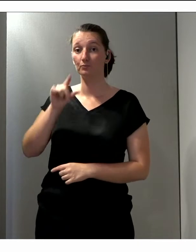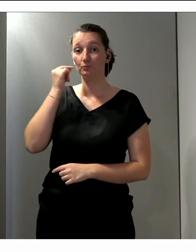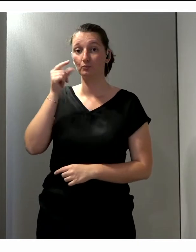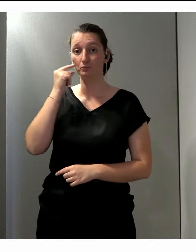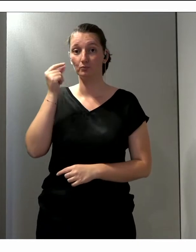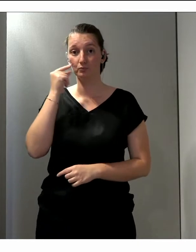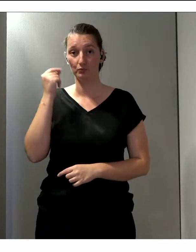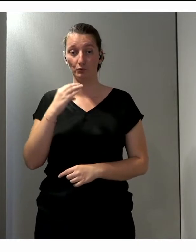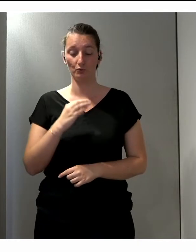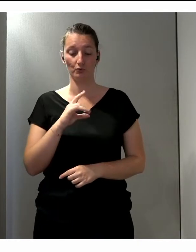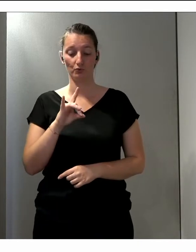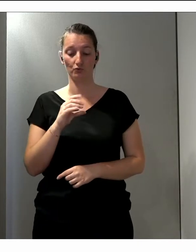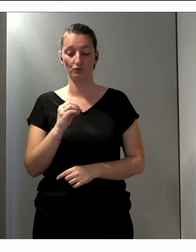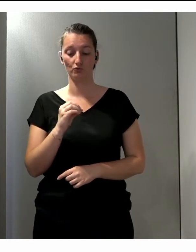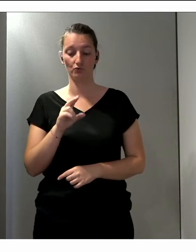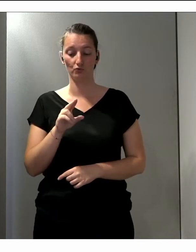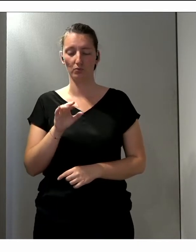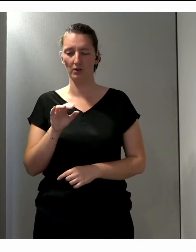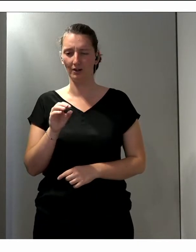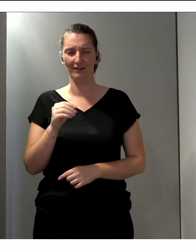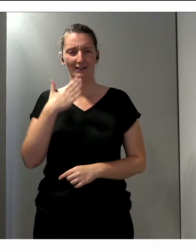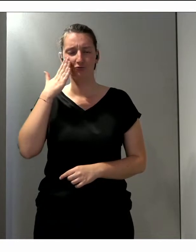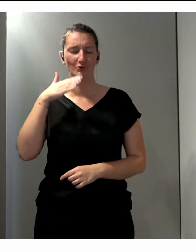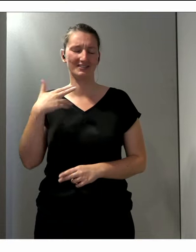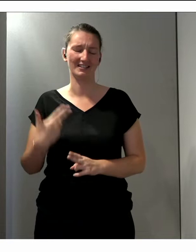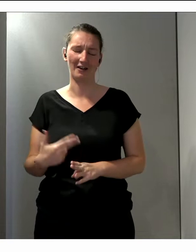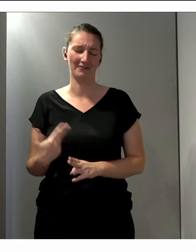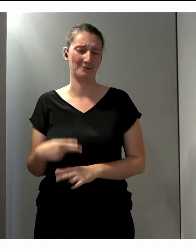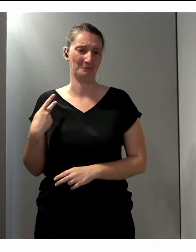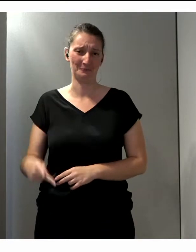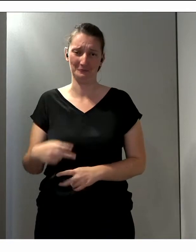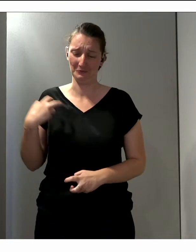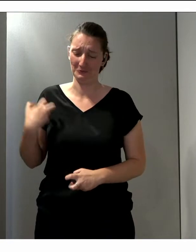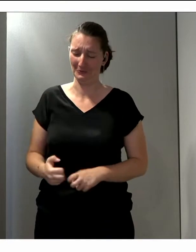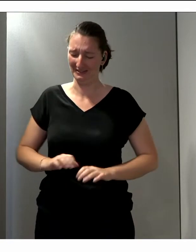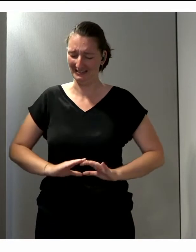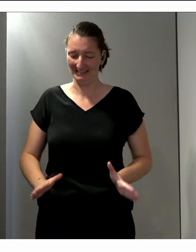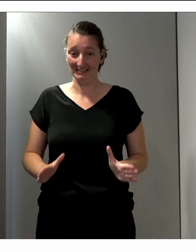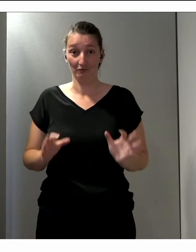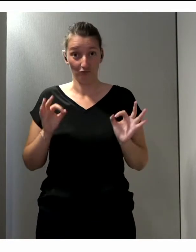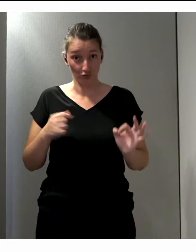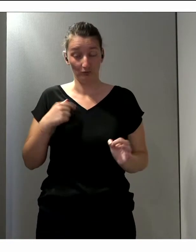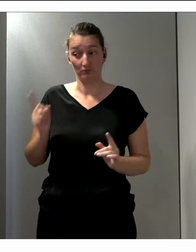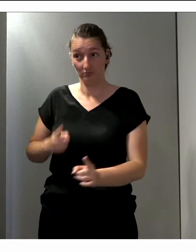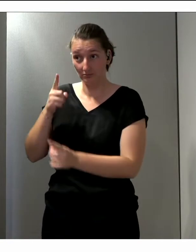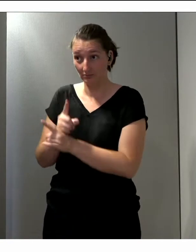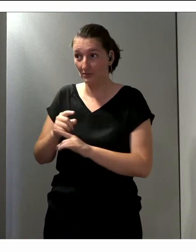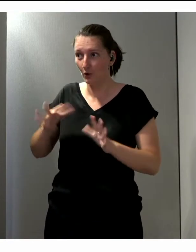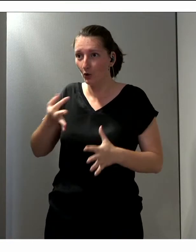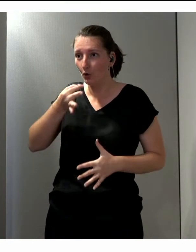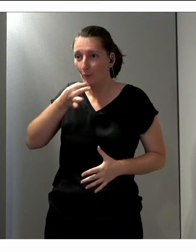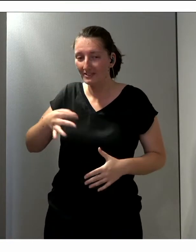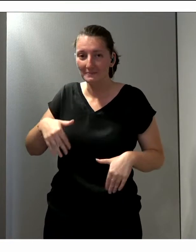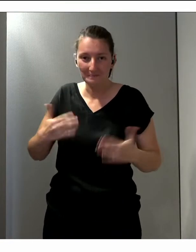Luc Chouchas, je savais que j'allais accrocher sur son nom. Je suis pourtant allée lui demander comment il fallait